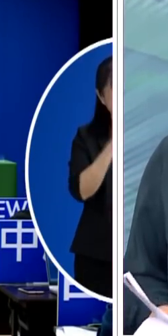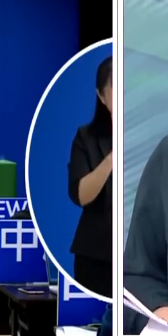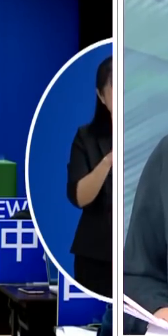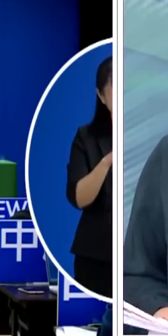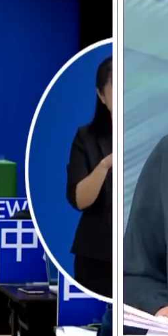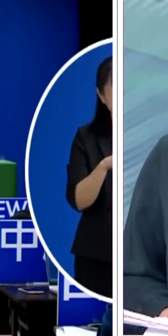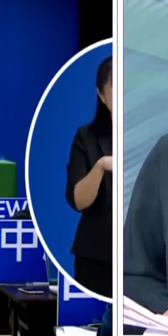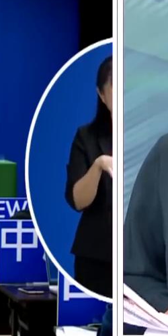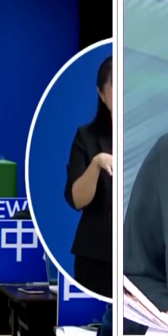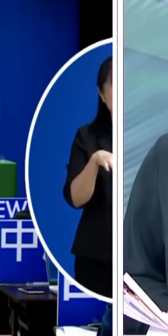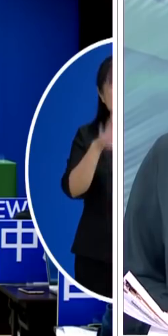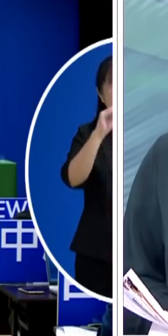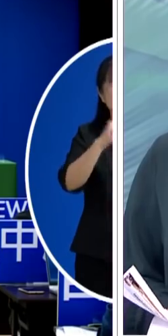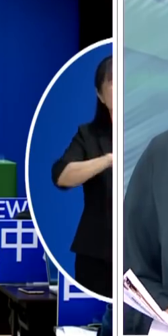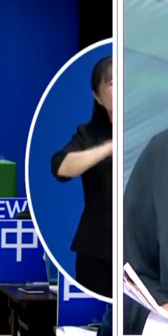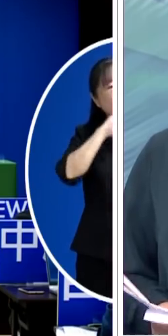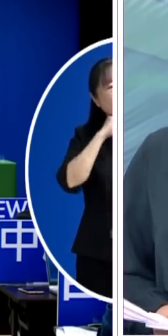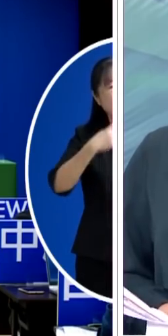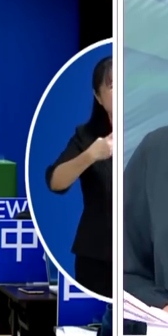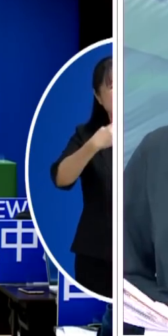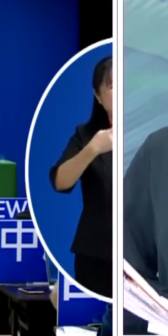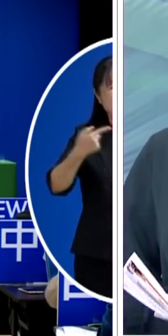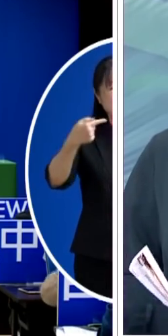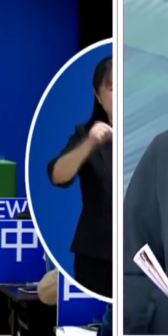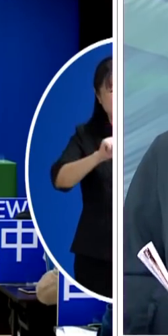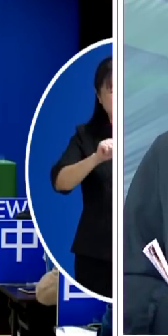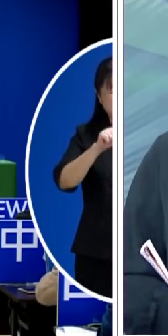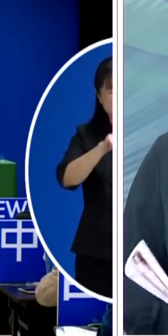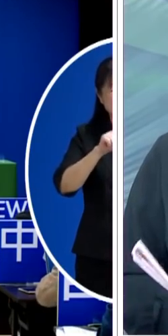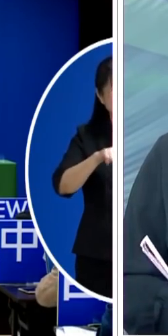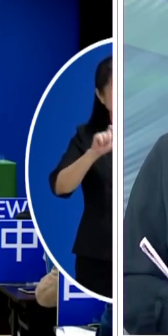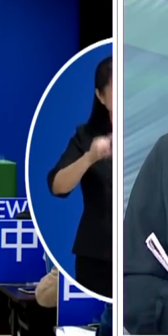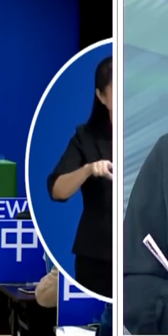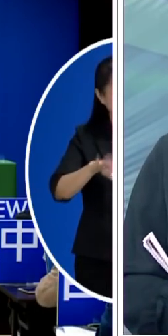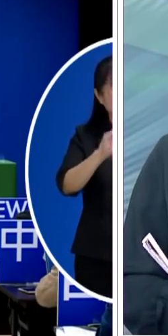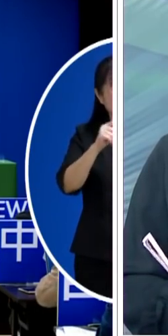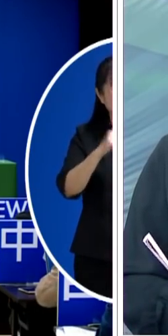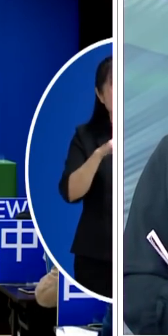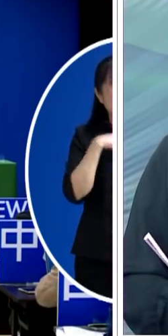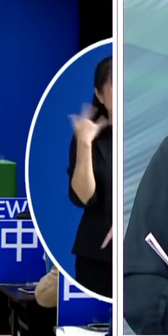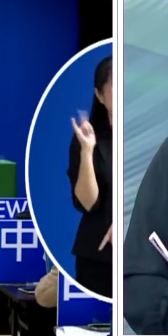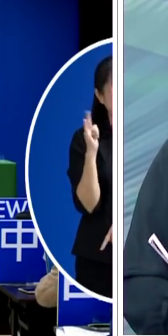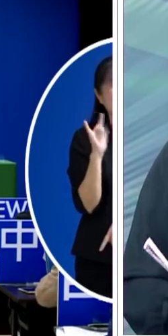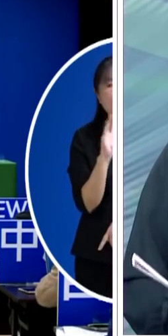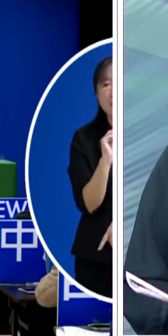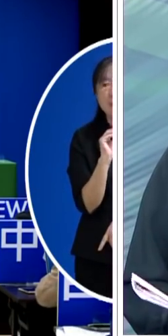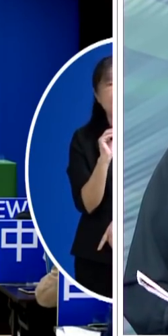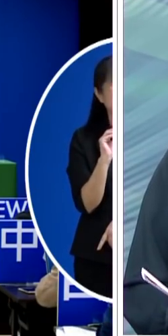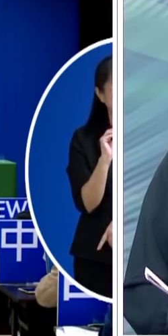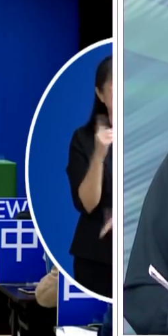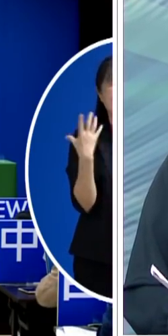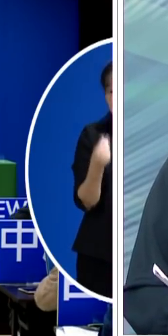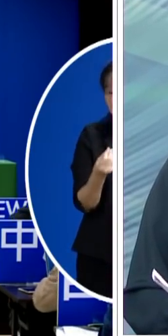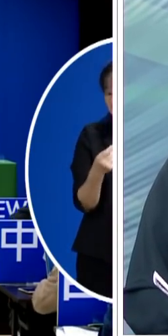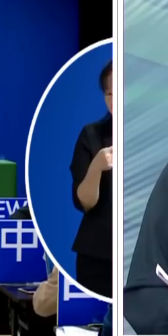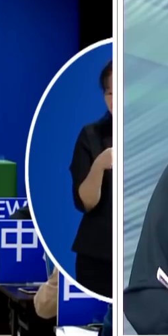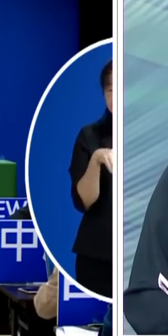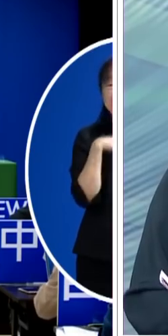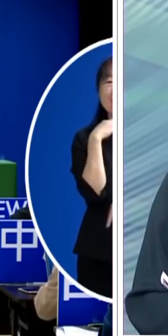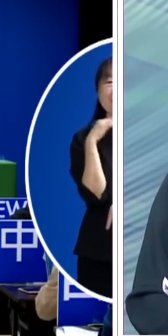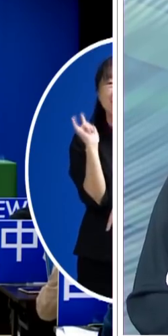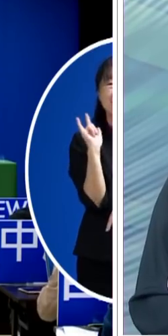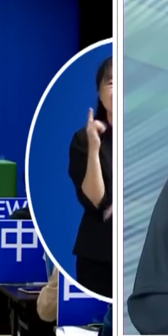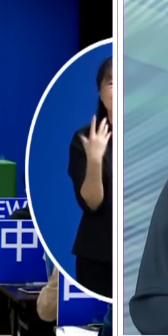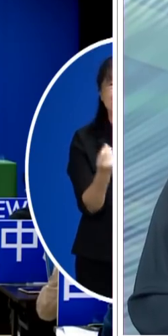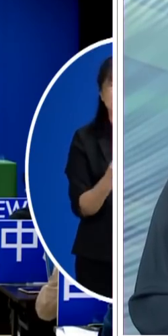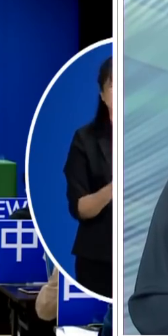高端的产能是如此之低啊，所以他根本没有办法迅速制造很大量的疫苗让国人施打嘛。